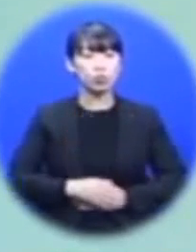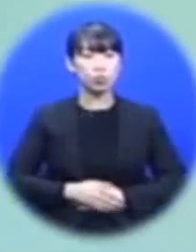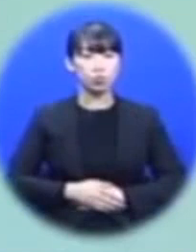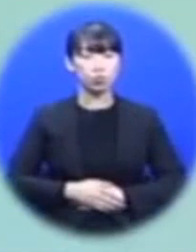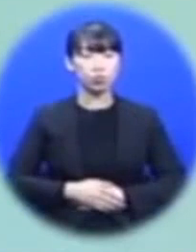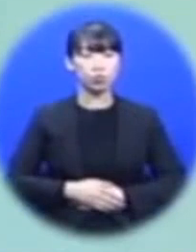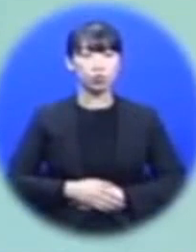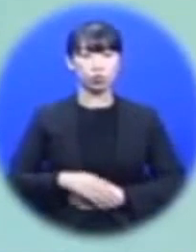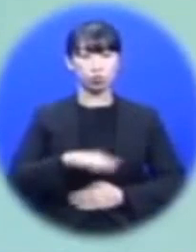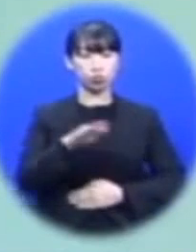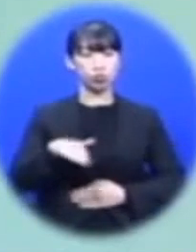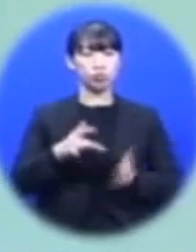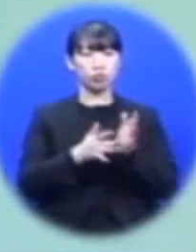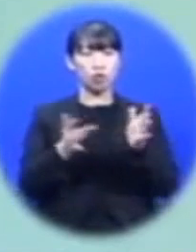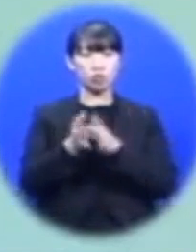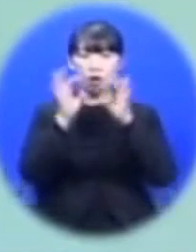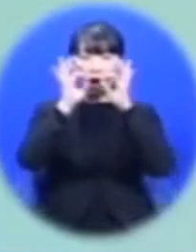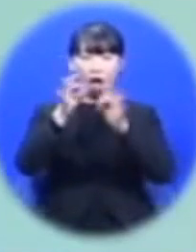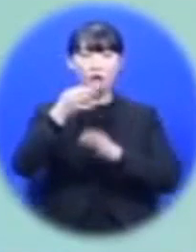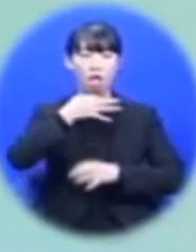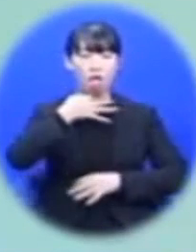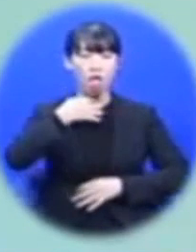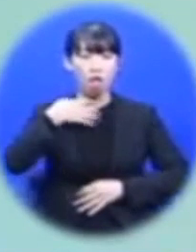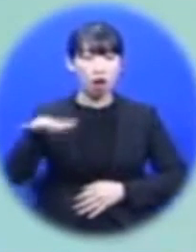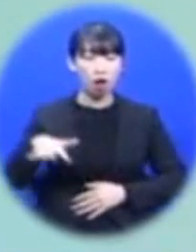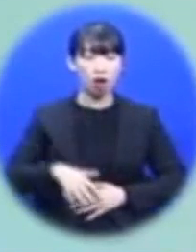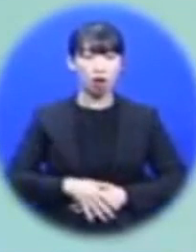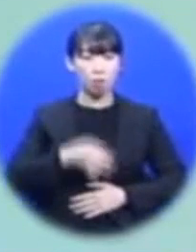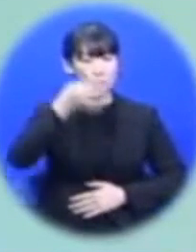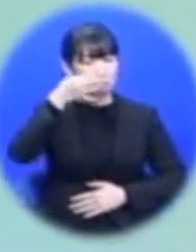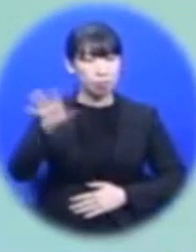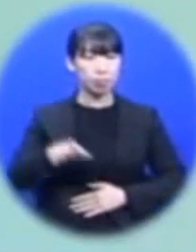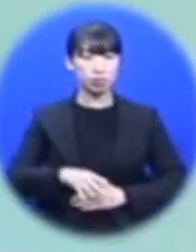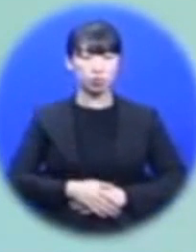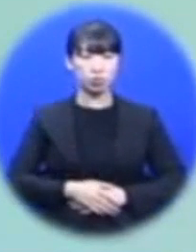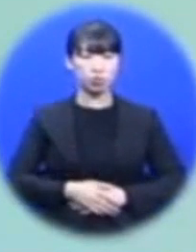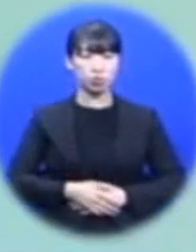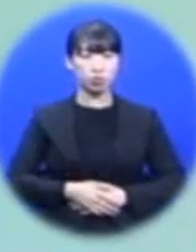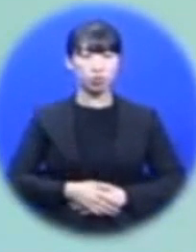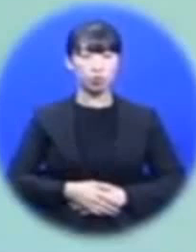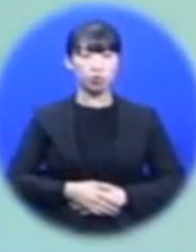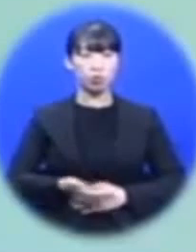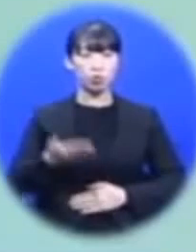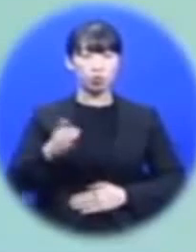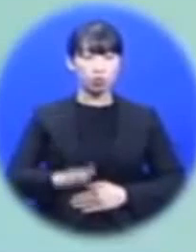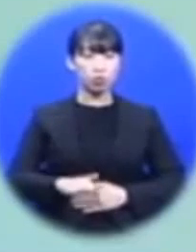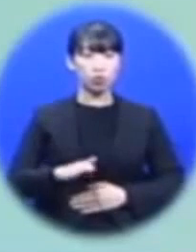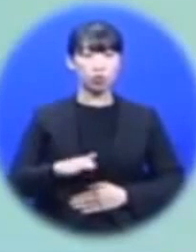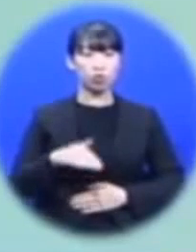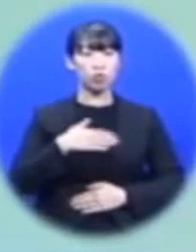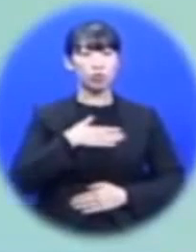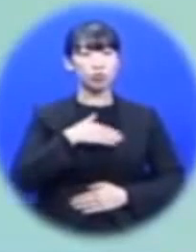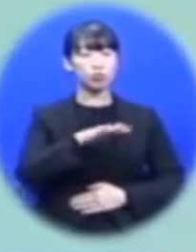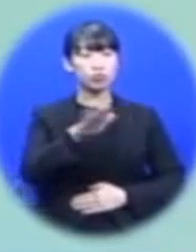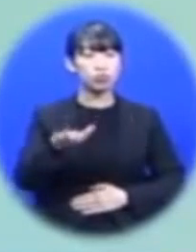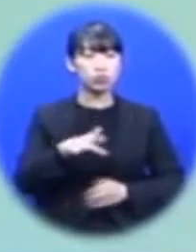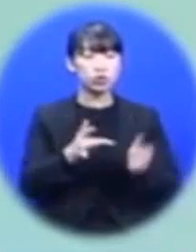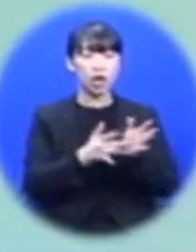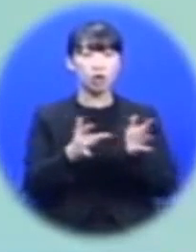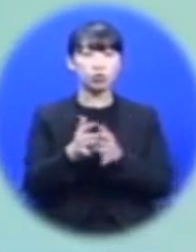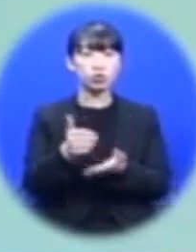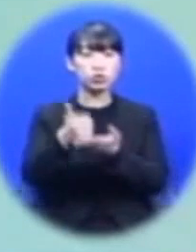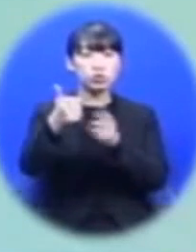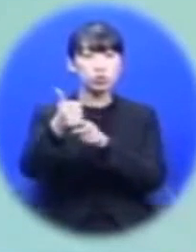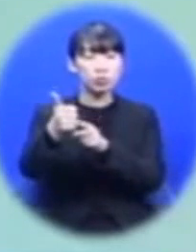예수님을 보지도 못했어요 베드로는 예수님을 보기나 했지 그런데 어째서 우리는 예수님을 그리스도라고 하나 살아계신